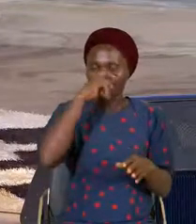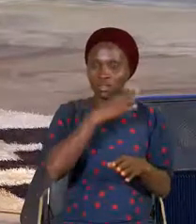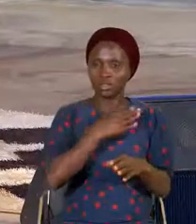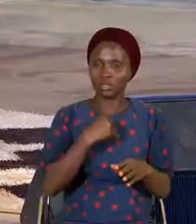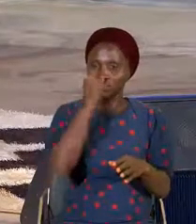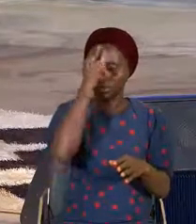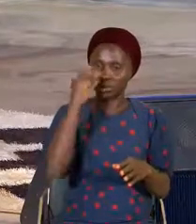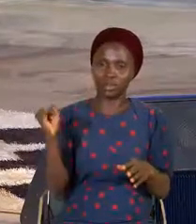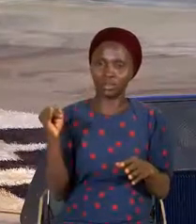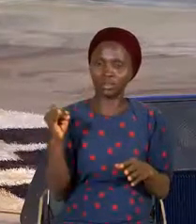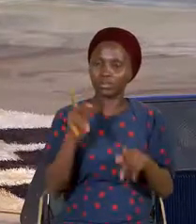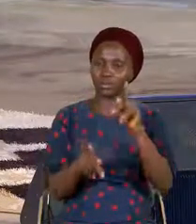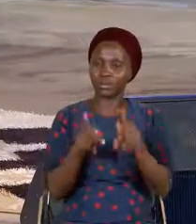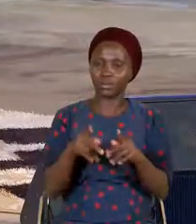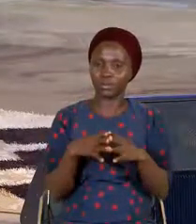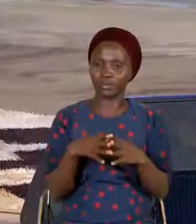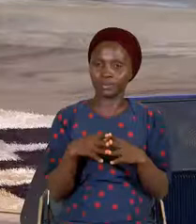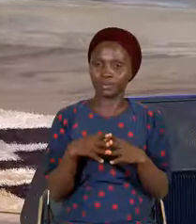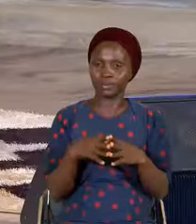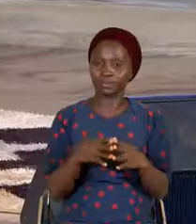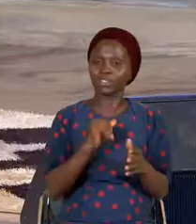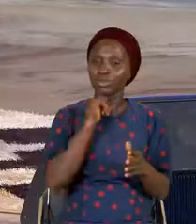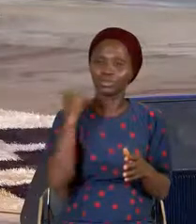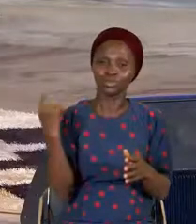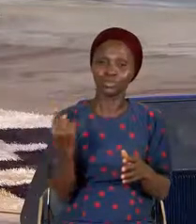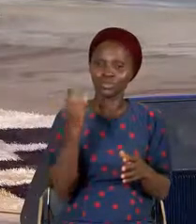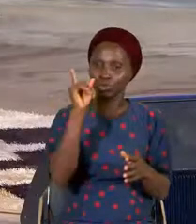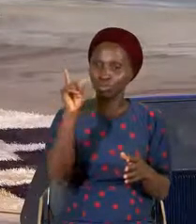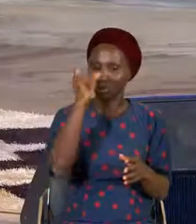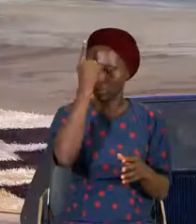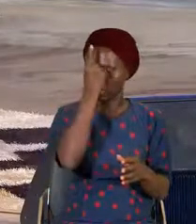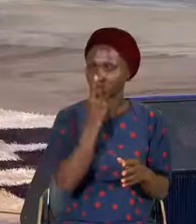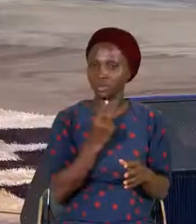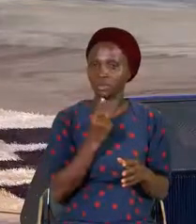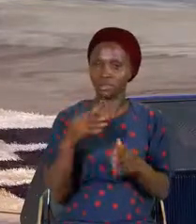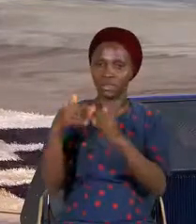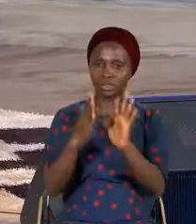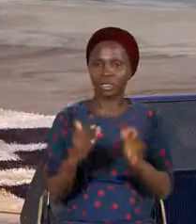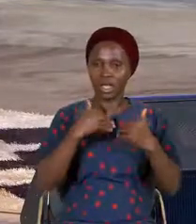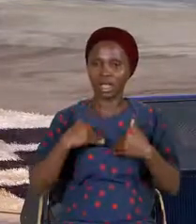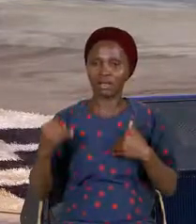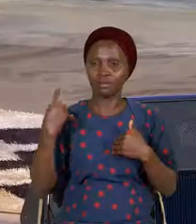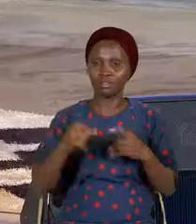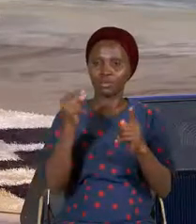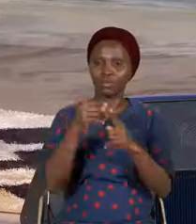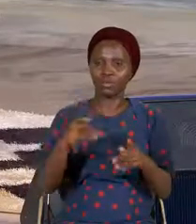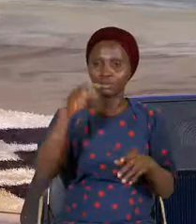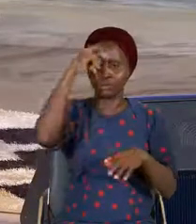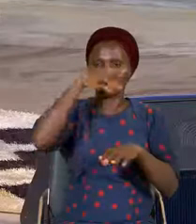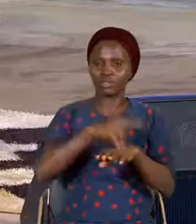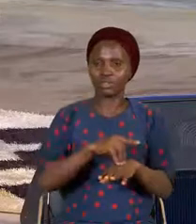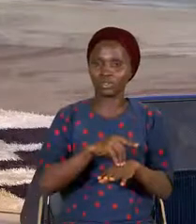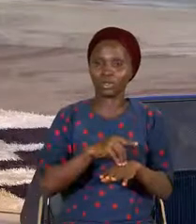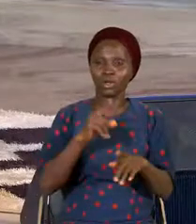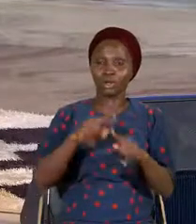remplie de sagesse. Ce n'est pas simplement un dirigeant seul qui possédant la sagesse, la parole de